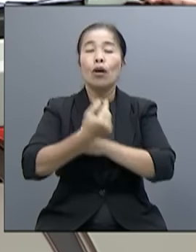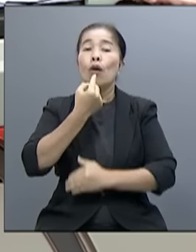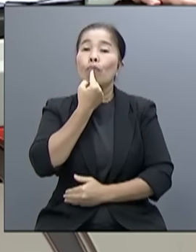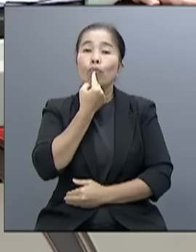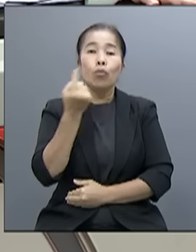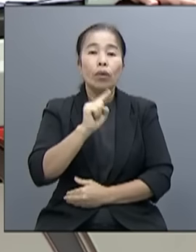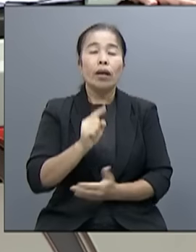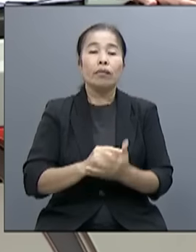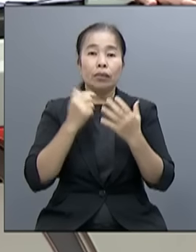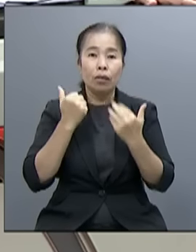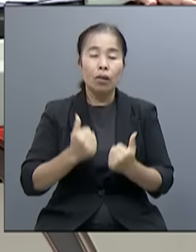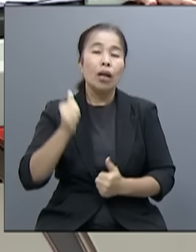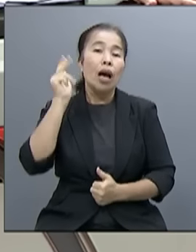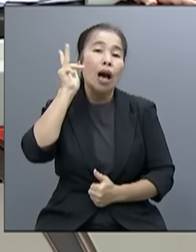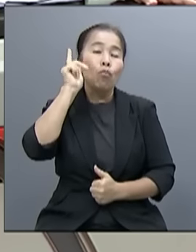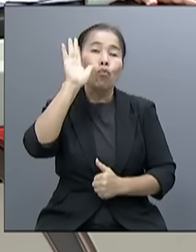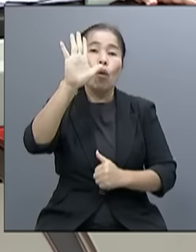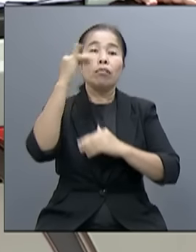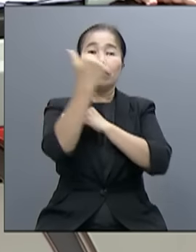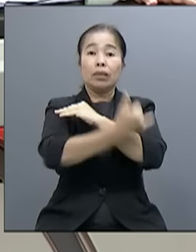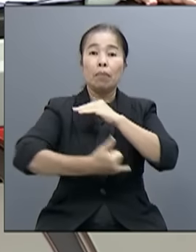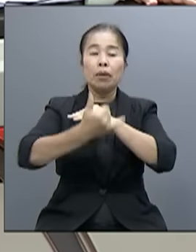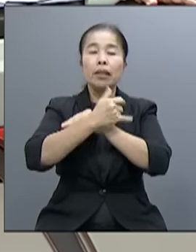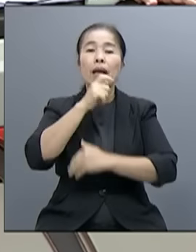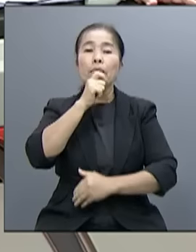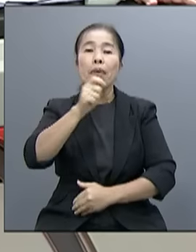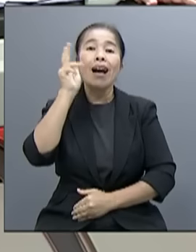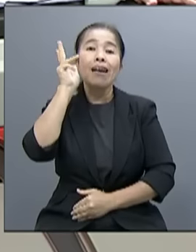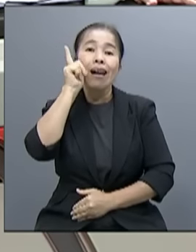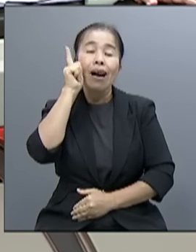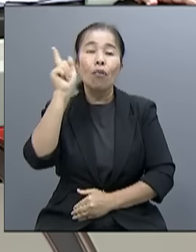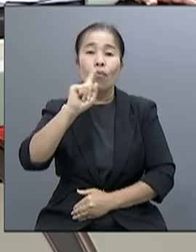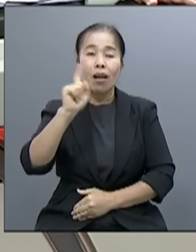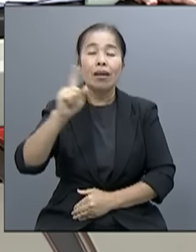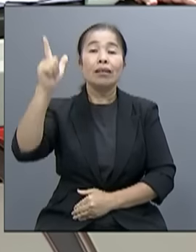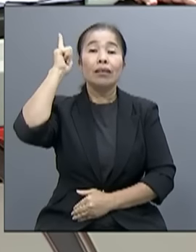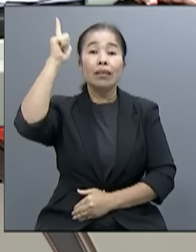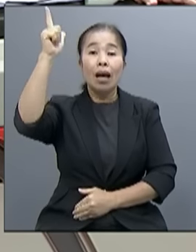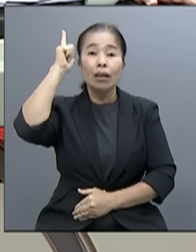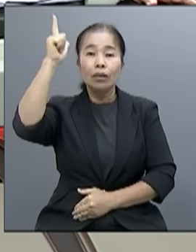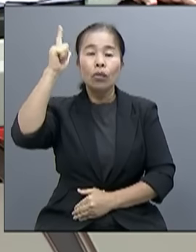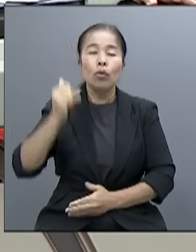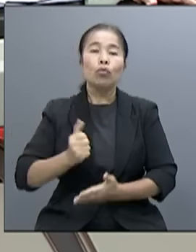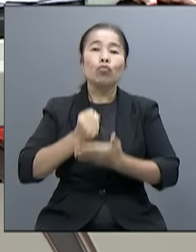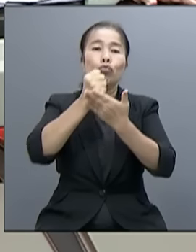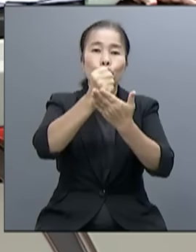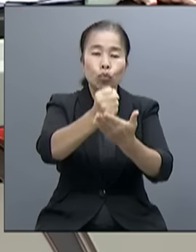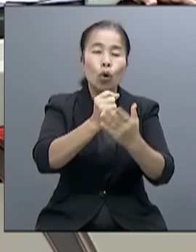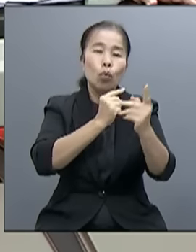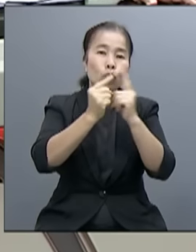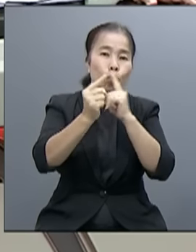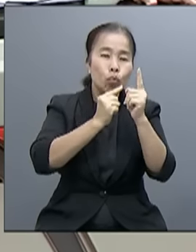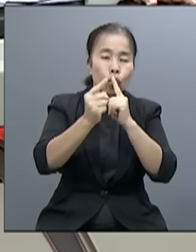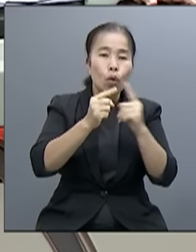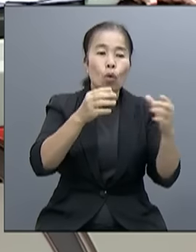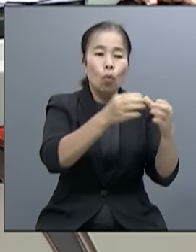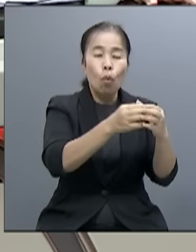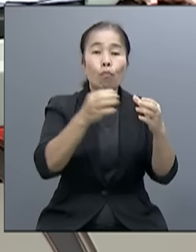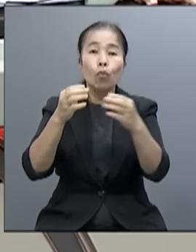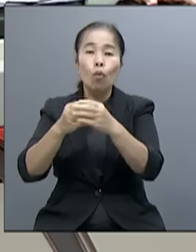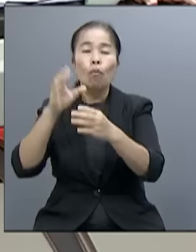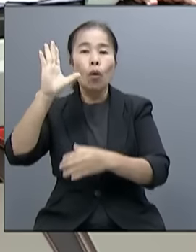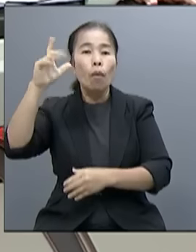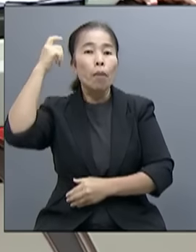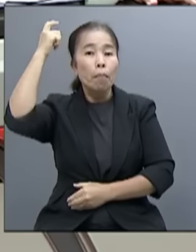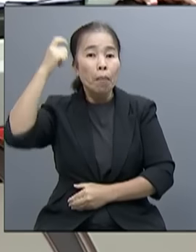ที่สื่อต่างชาติเนี่ยรายงานข่าวว่านายทักษิณชินวัตรอดีตนายกไปช่วยในการเจรจากับตัวแทนชนกลุ่มน้อยทางฝั่งเมียนมานาย